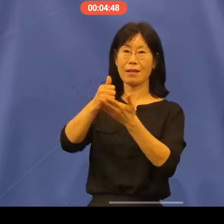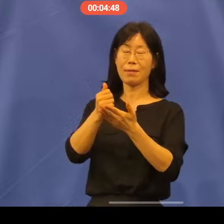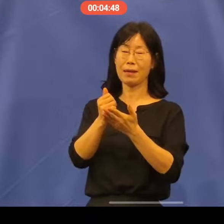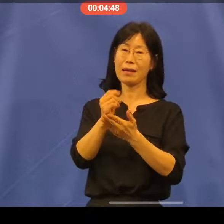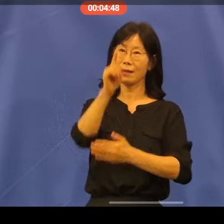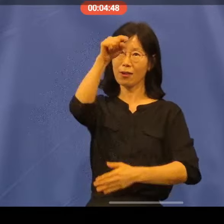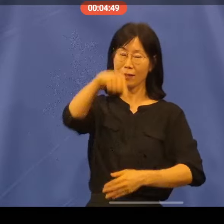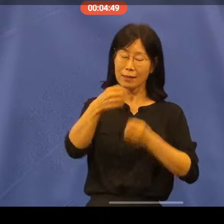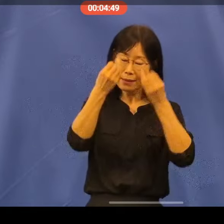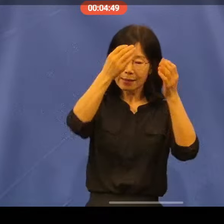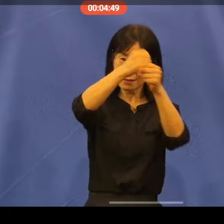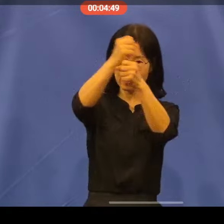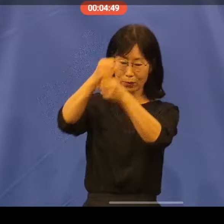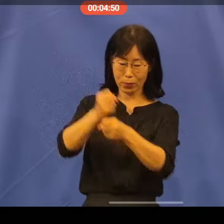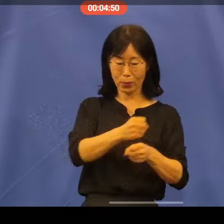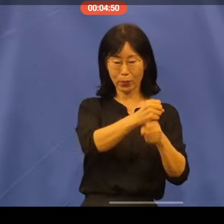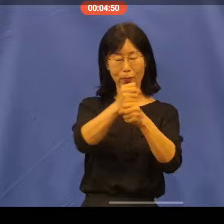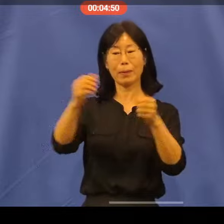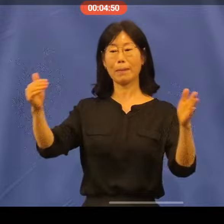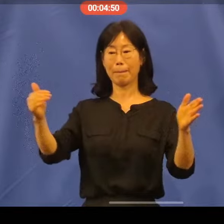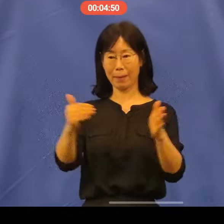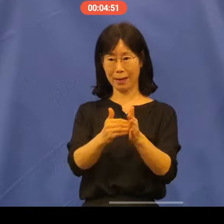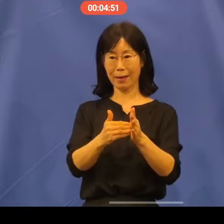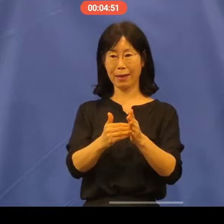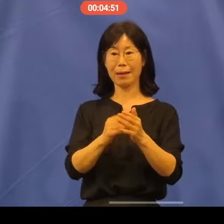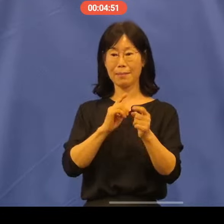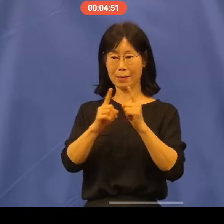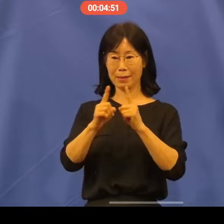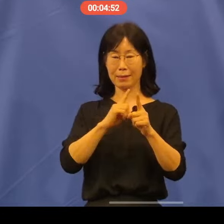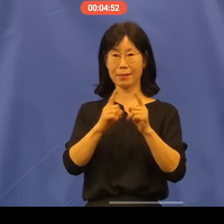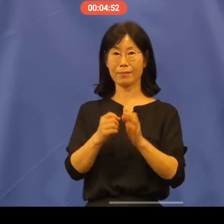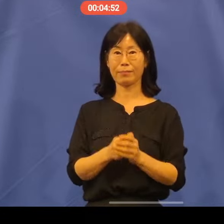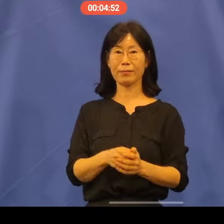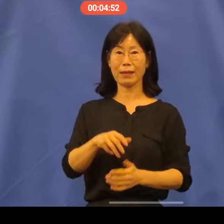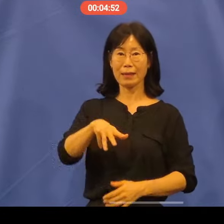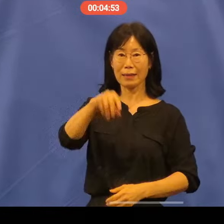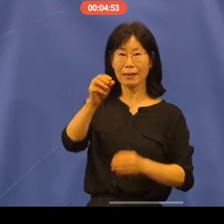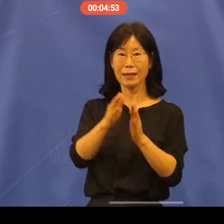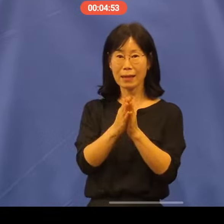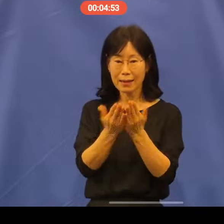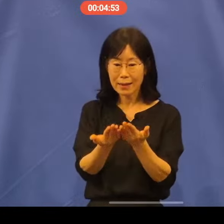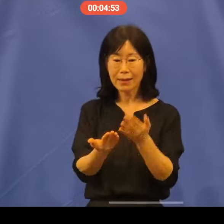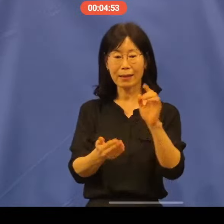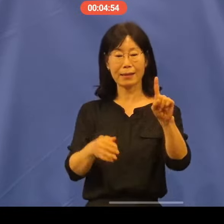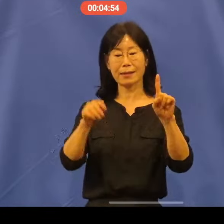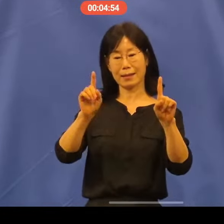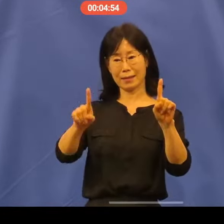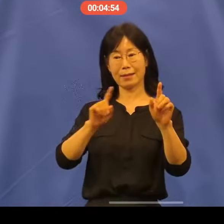천지를 창조하시니라. 이 1장 1절이 너무너무 중요해요.